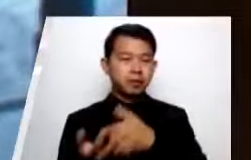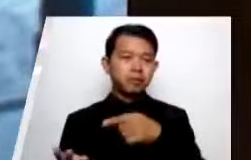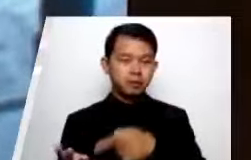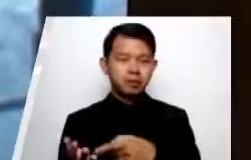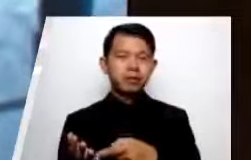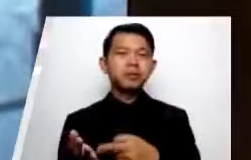work